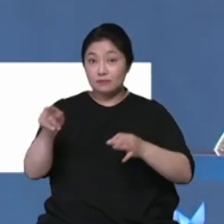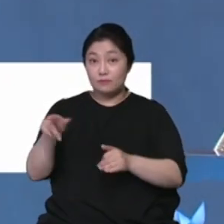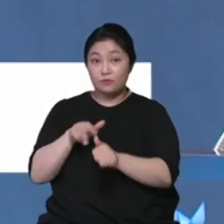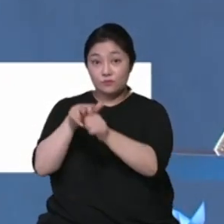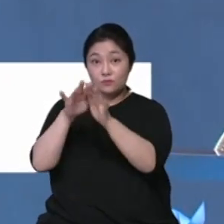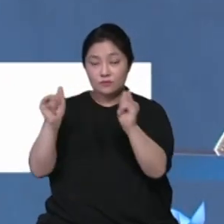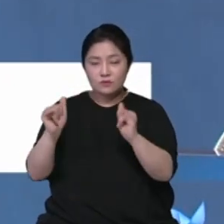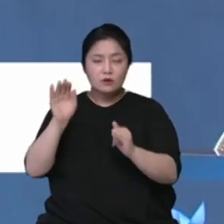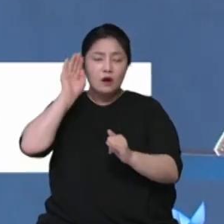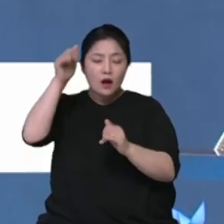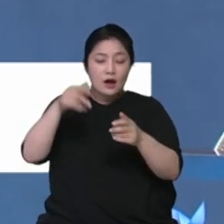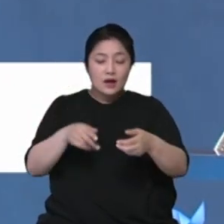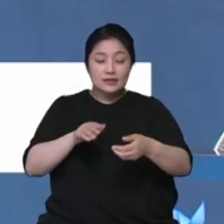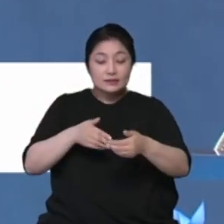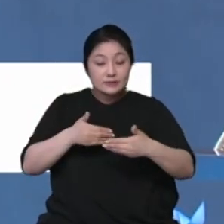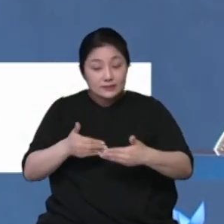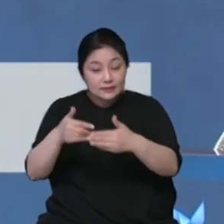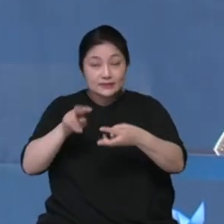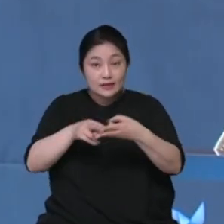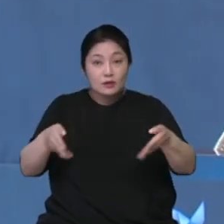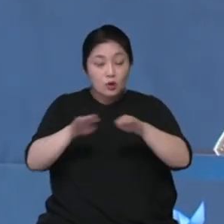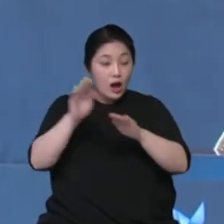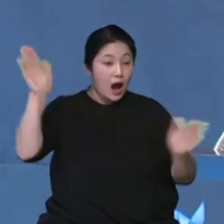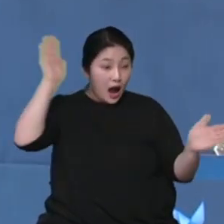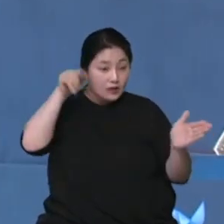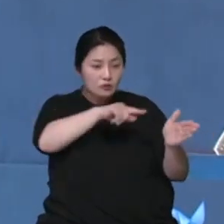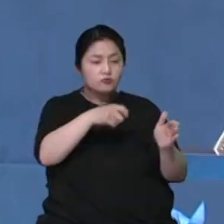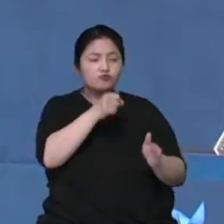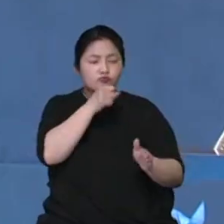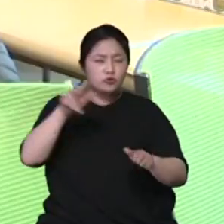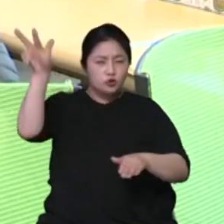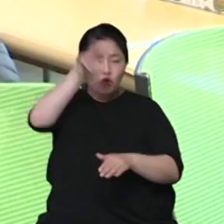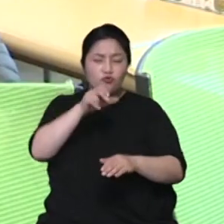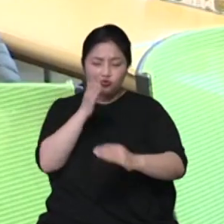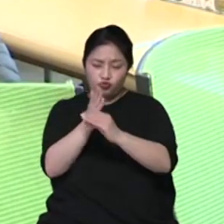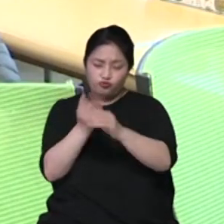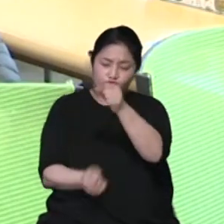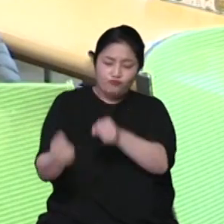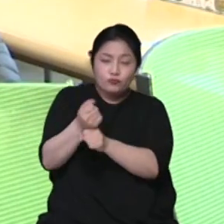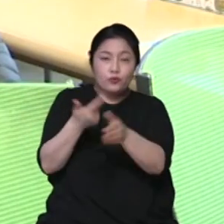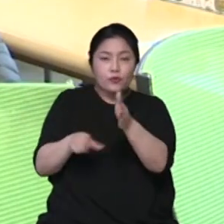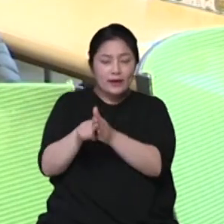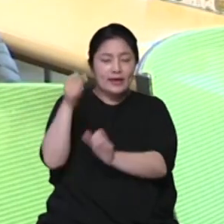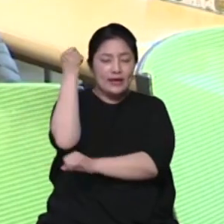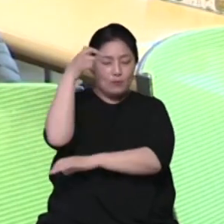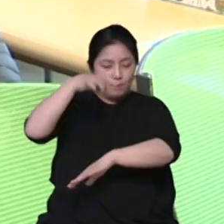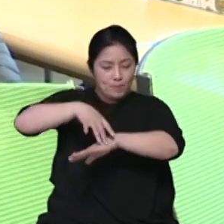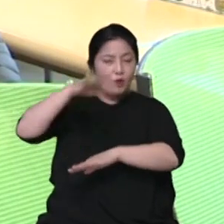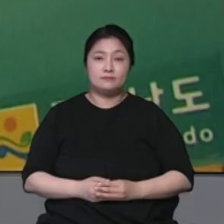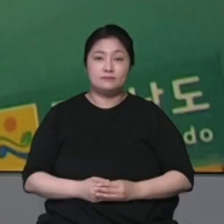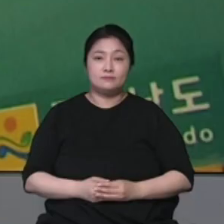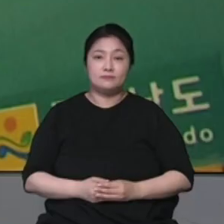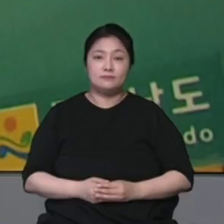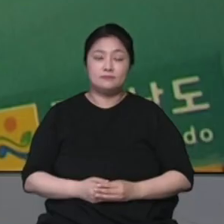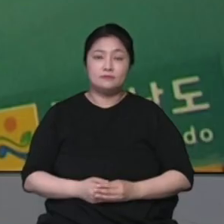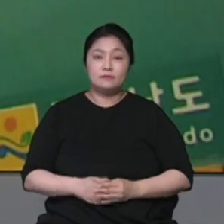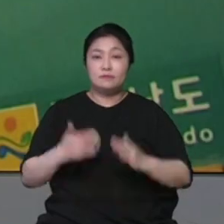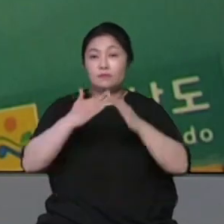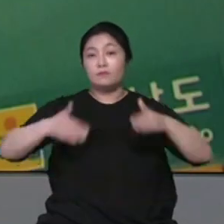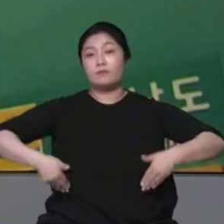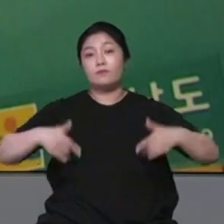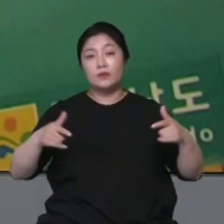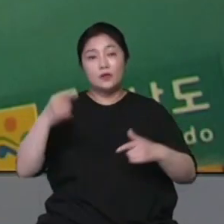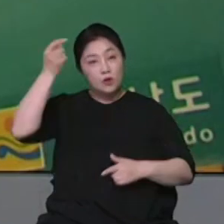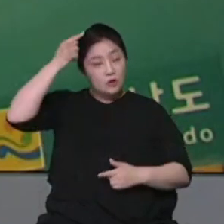후보는 진로 진학센터 설치가 우리 학생들의 수능 성적 전국 중위권 회복을 위한 밑그림이라고 설명했습니다.